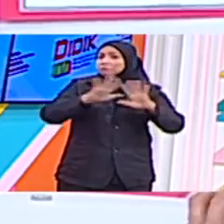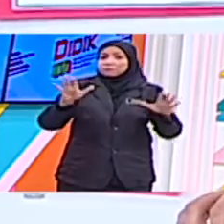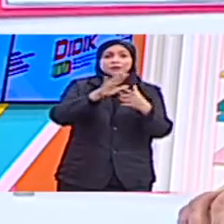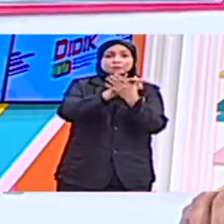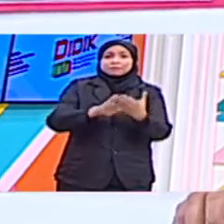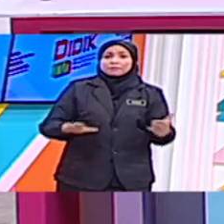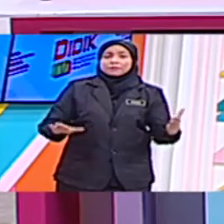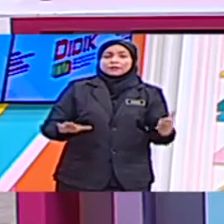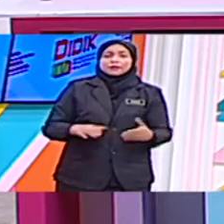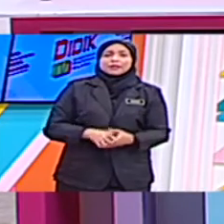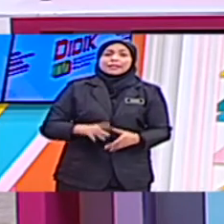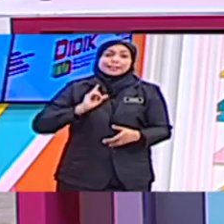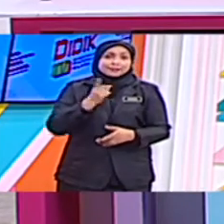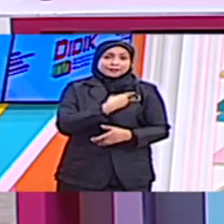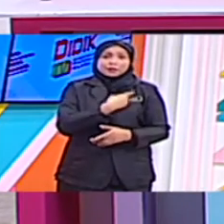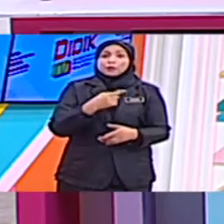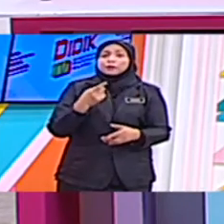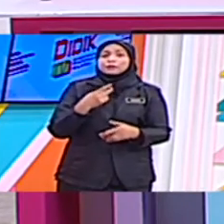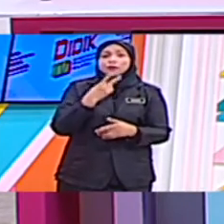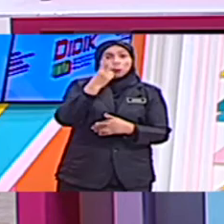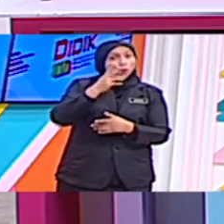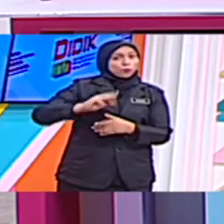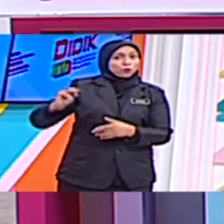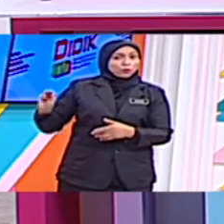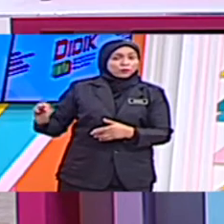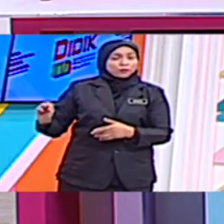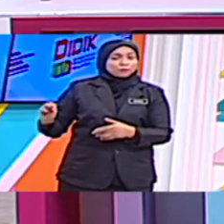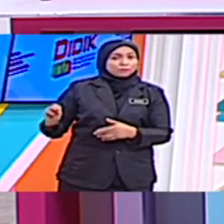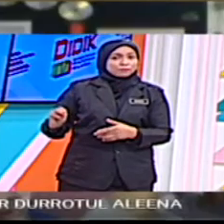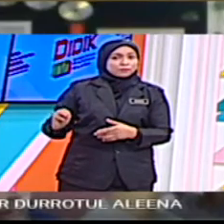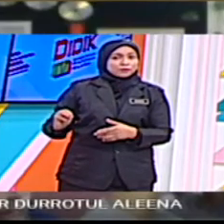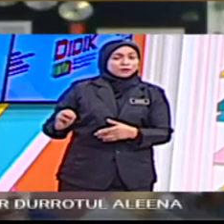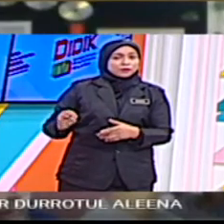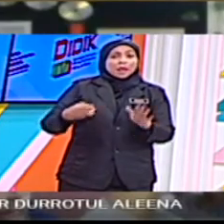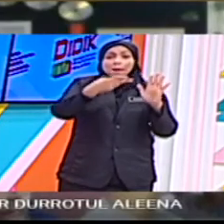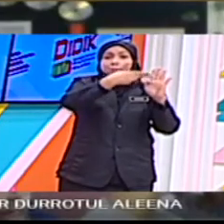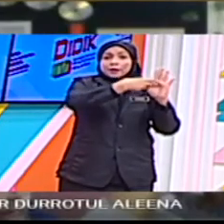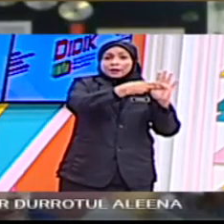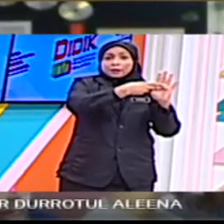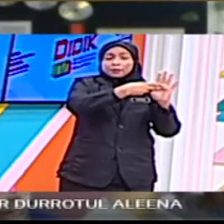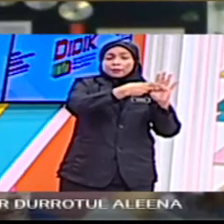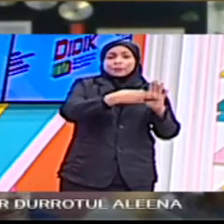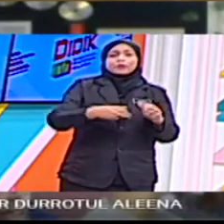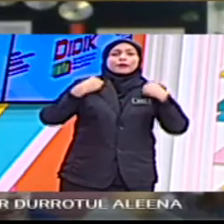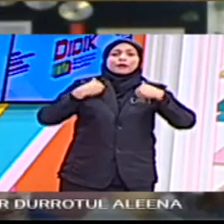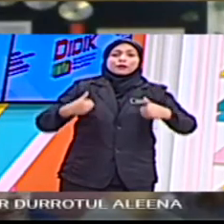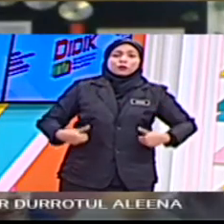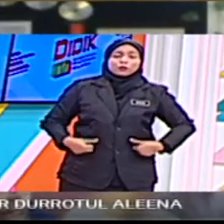Eli, apa kata kita minta murid-murid kita ini melabel anggota seksual